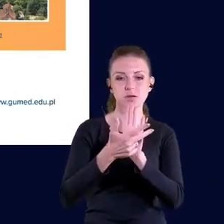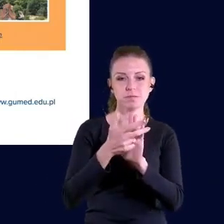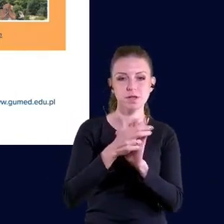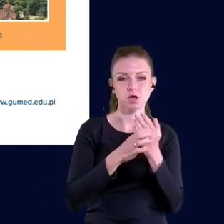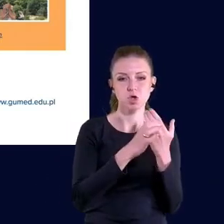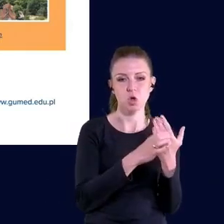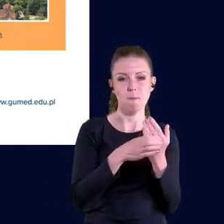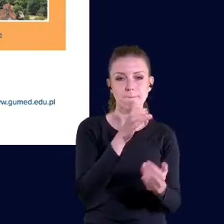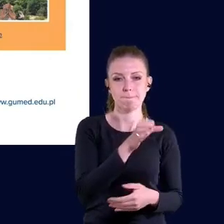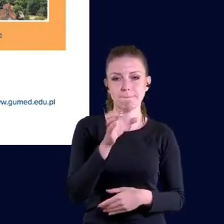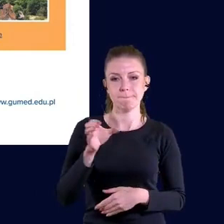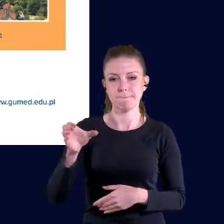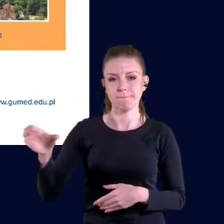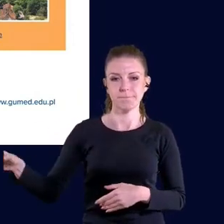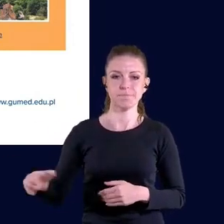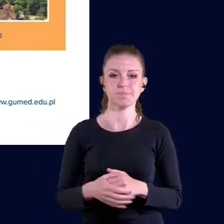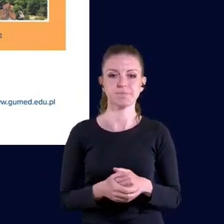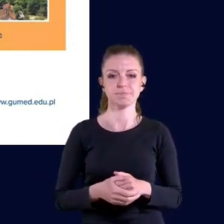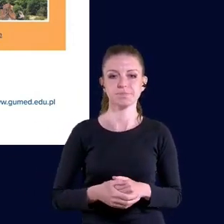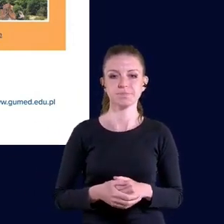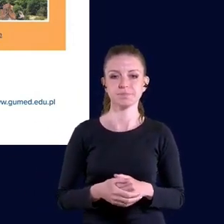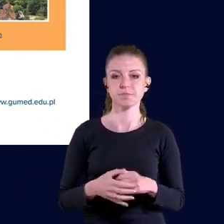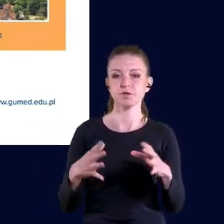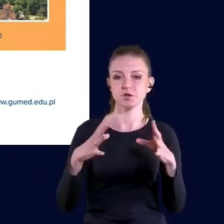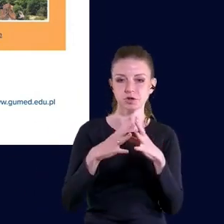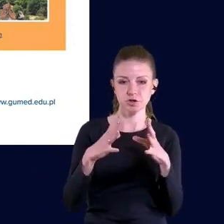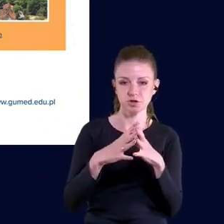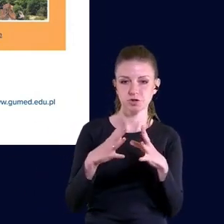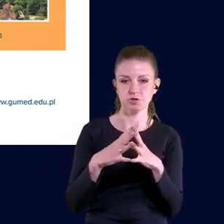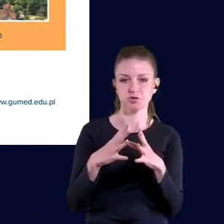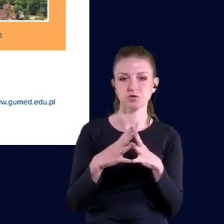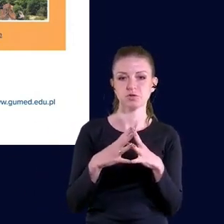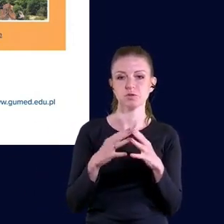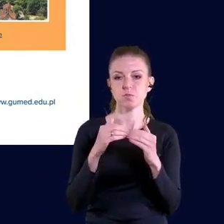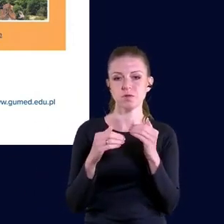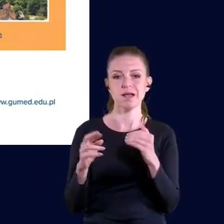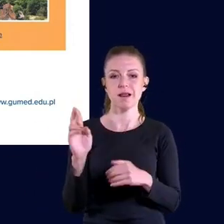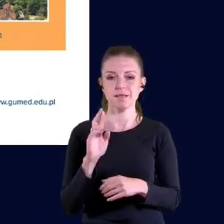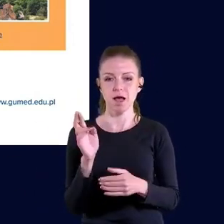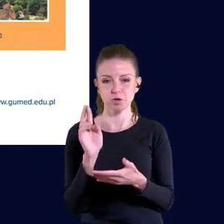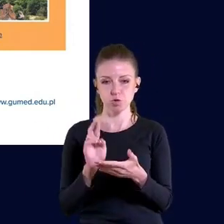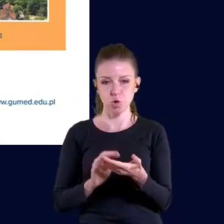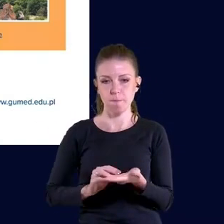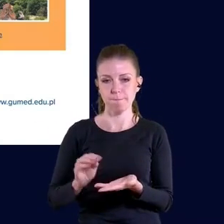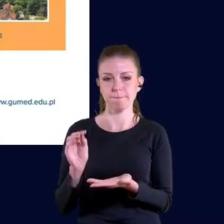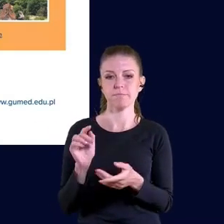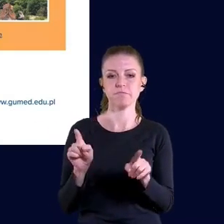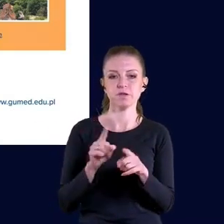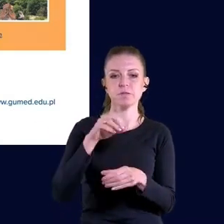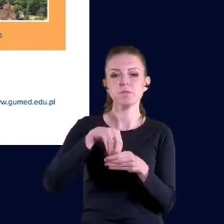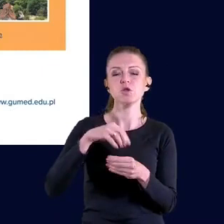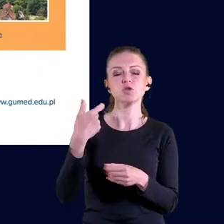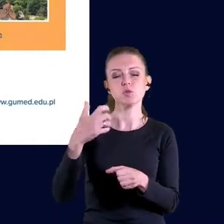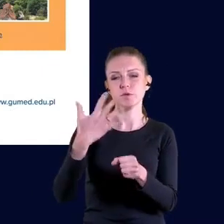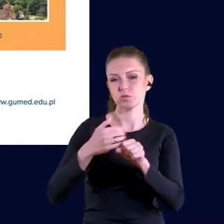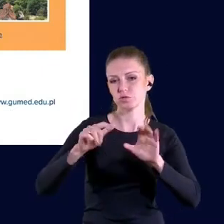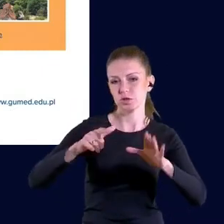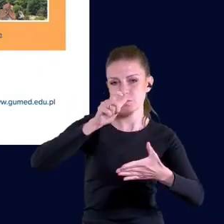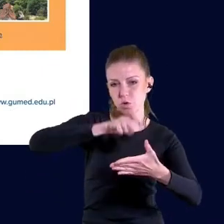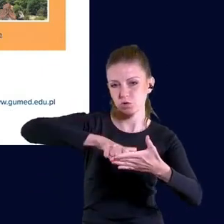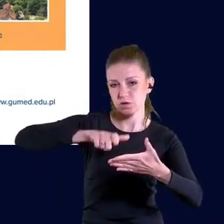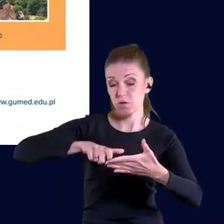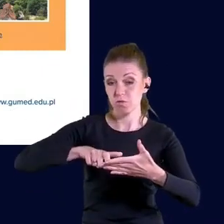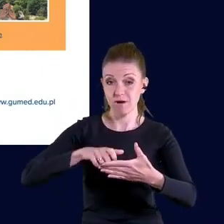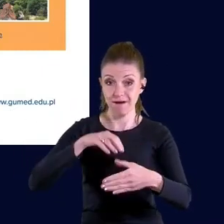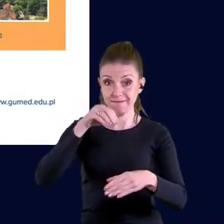8 to mów to są monografii autorskie dziesięć tomów pod redakcją ich skład wchodzi 157 rozdziałów każdy